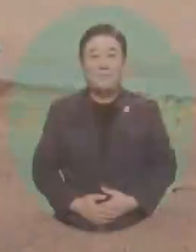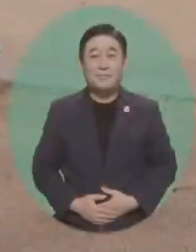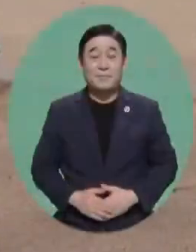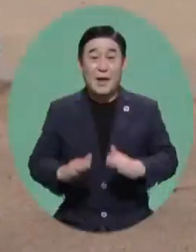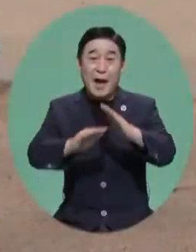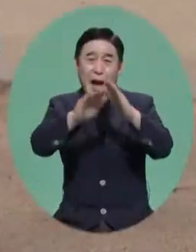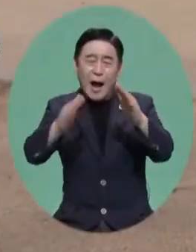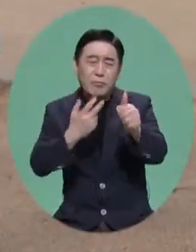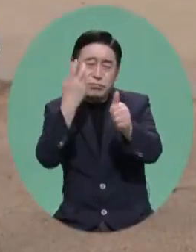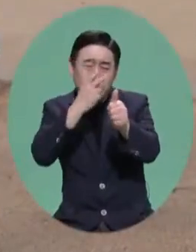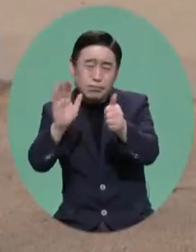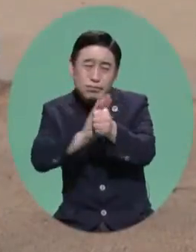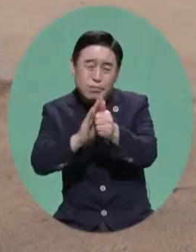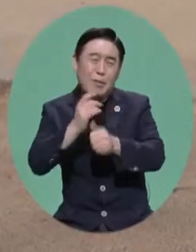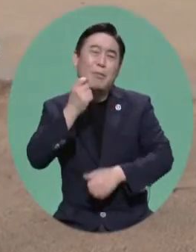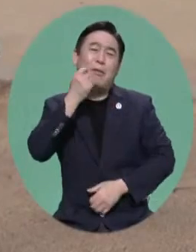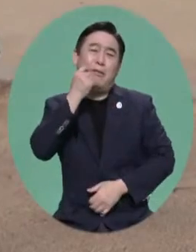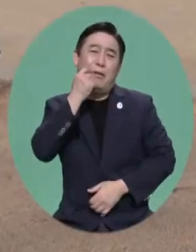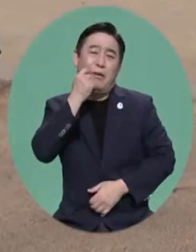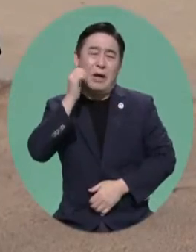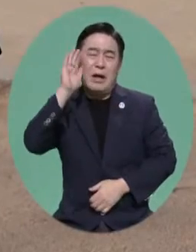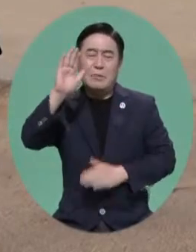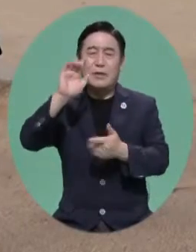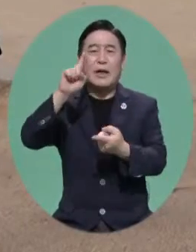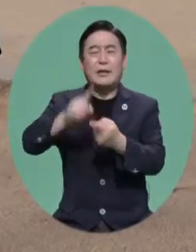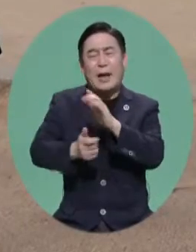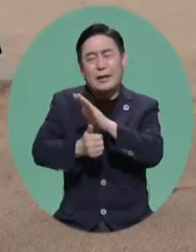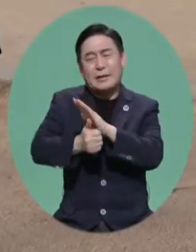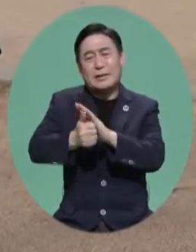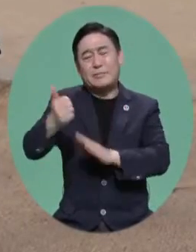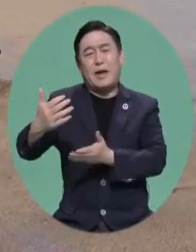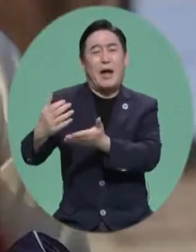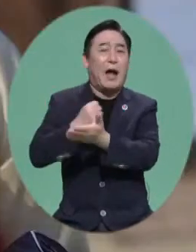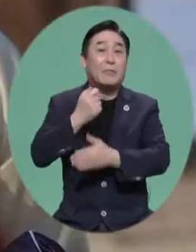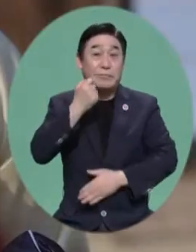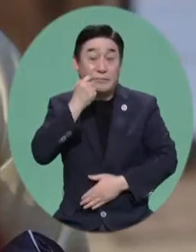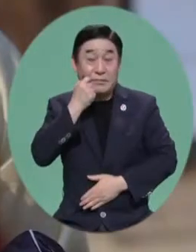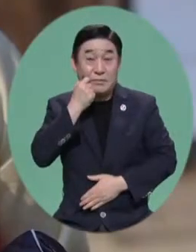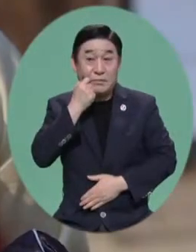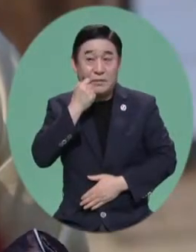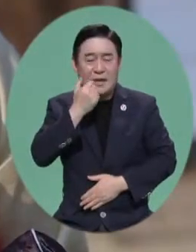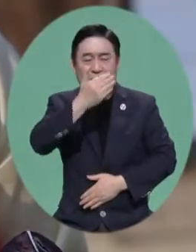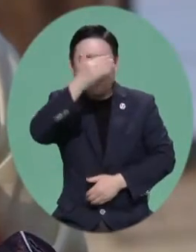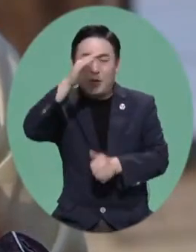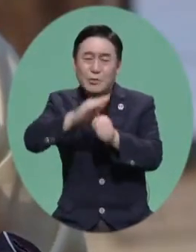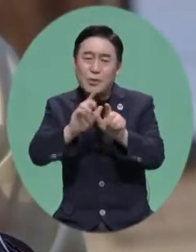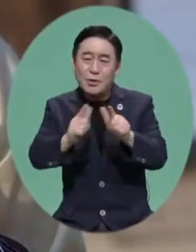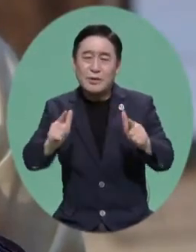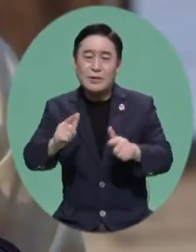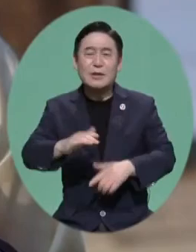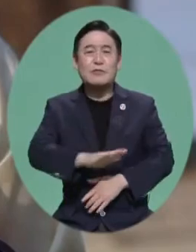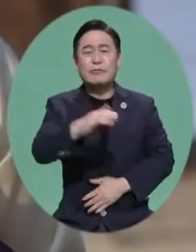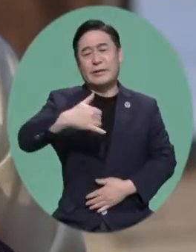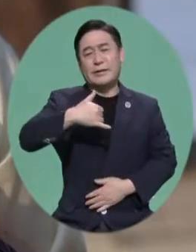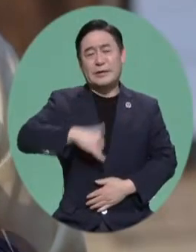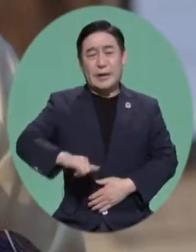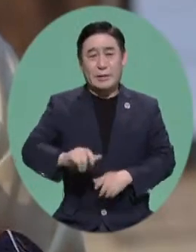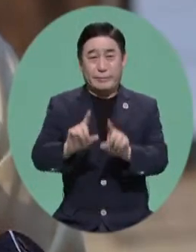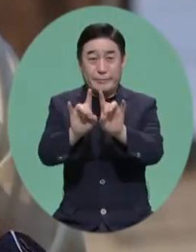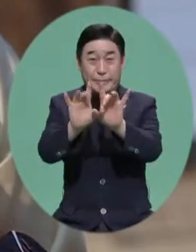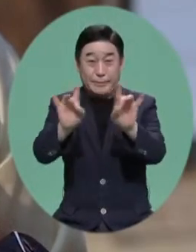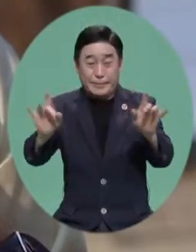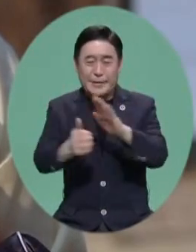가정의 보살핌을 잘 받지 못하거나 미래에 대한 희망을 많이 갖지 못하거나 이러한 청소년들 우리 아이들 하나하나에게